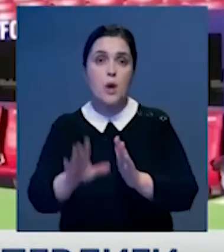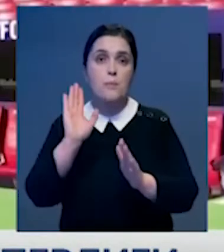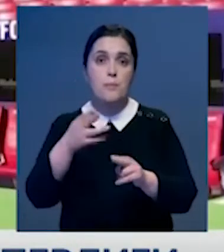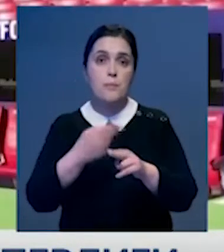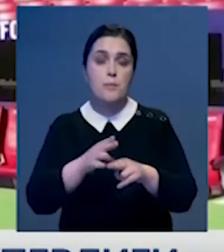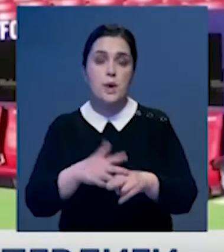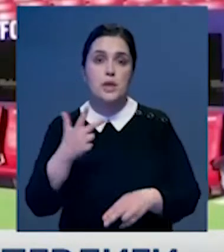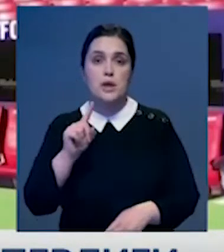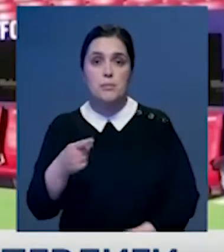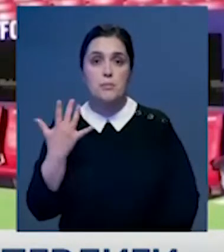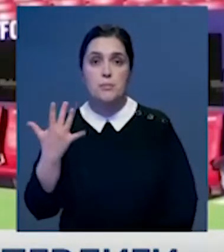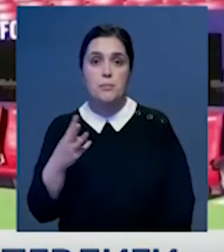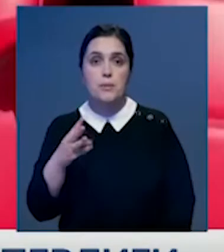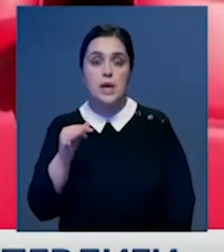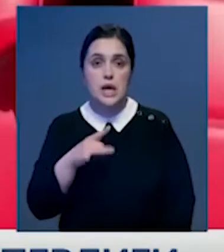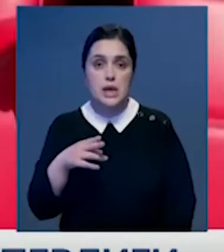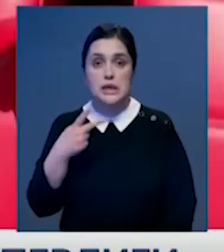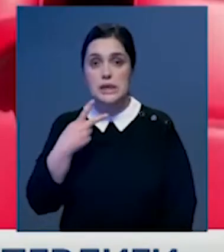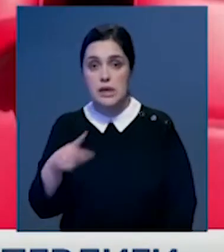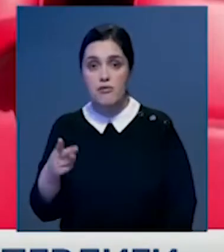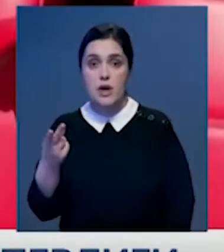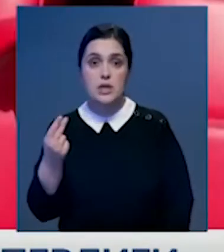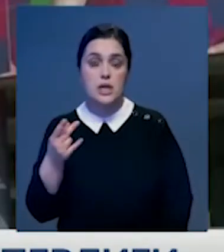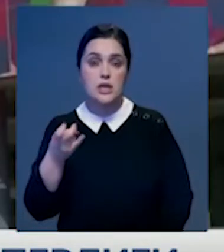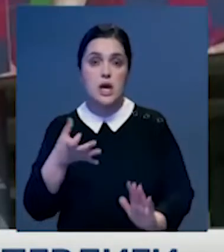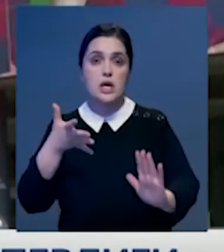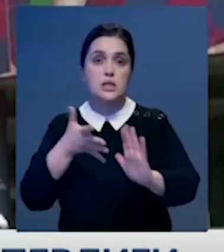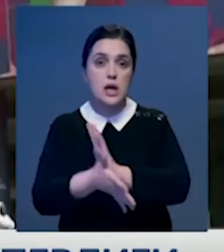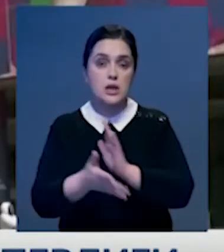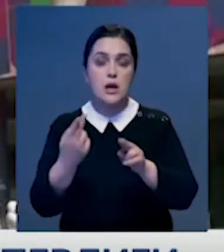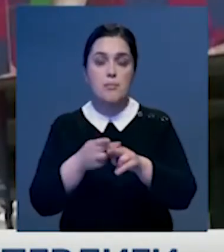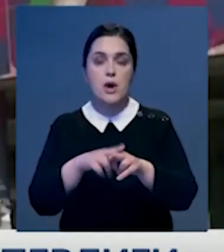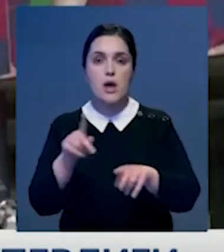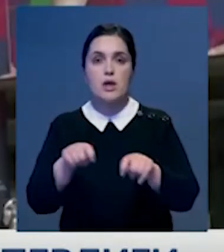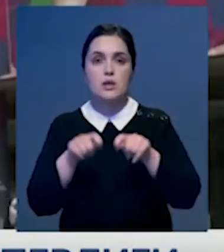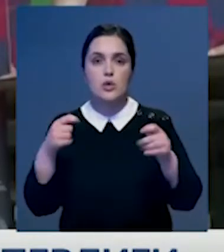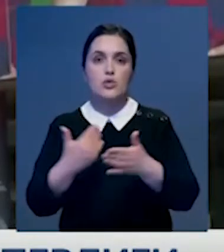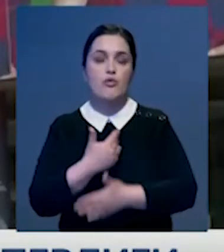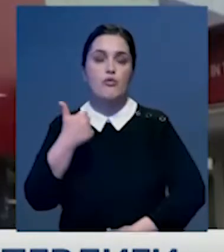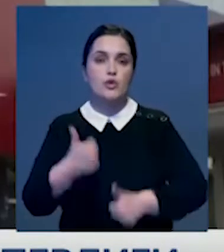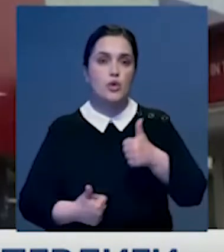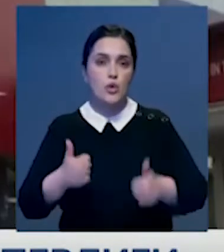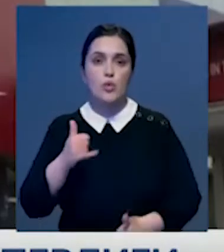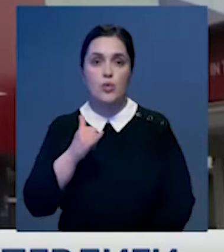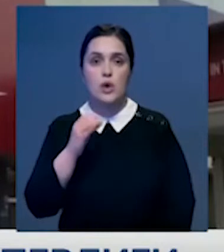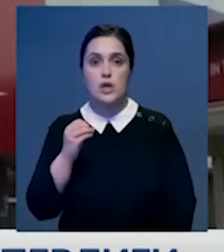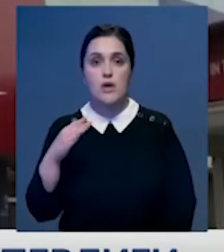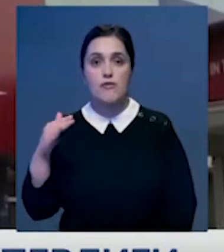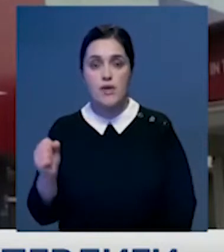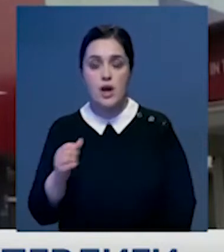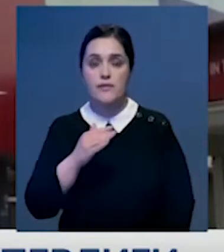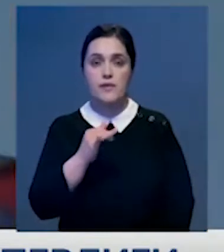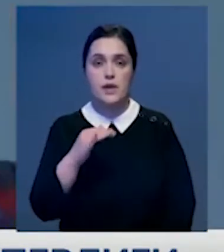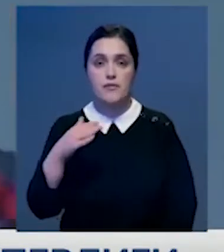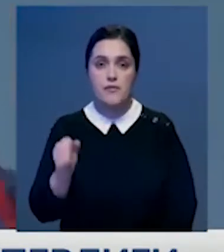с половиной миллиарда евро эти средства рассчитаны на затраты под запуск нового турнира однако уефа и фифа уже